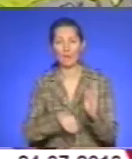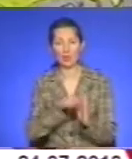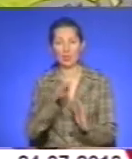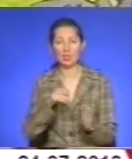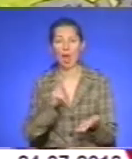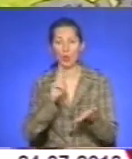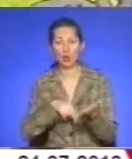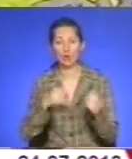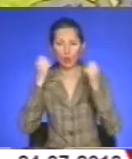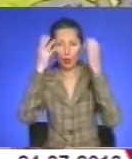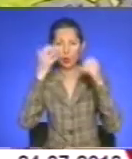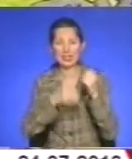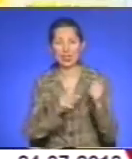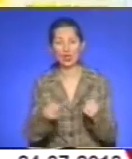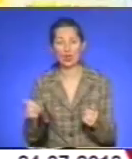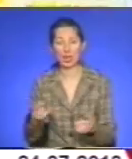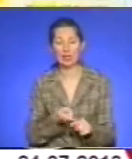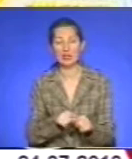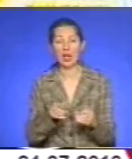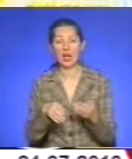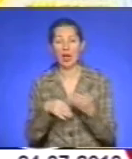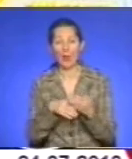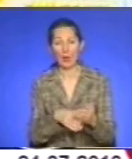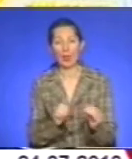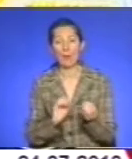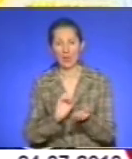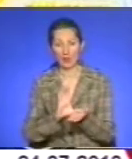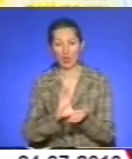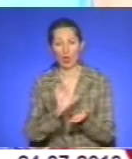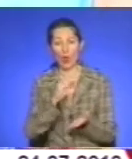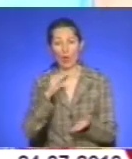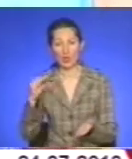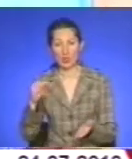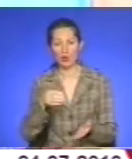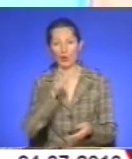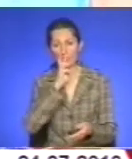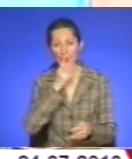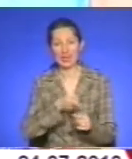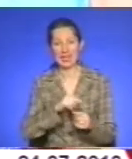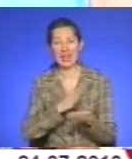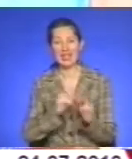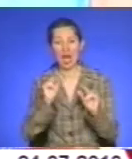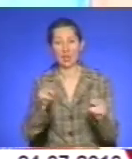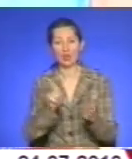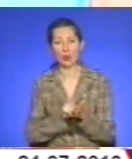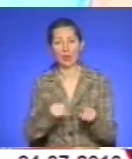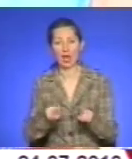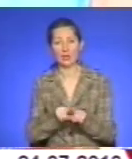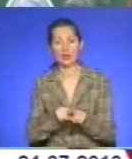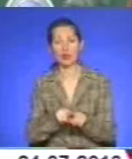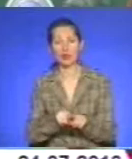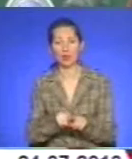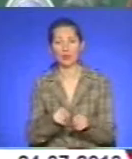Це сприятиме підвищенню офіційної заробітної плати, яка є гарантією пенсії, а також надходжень до місцевого